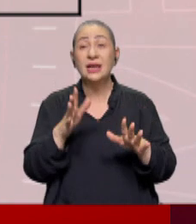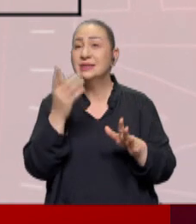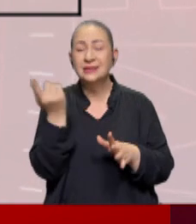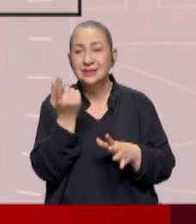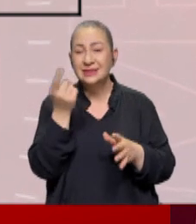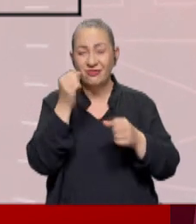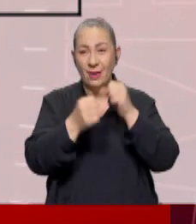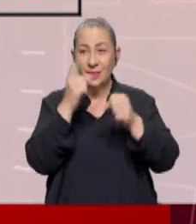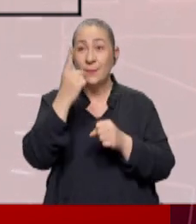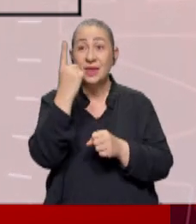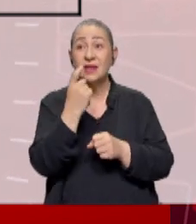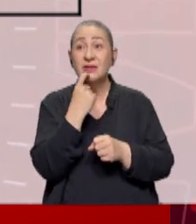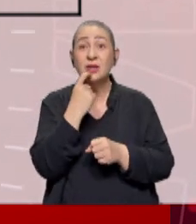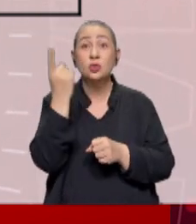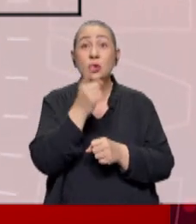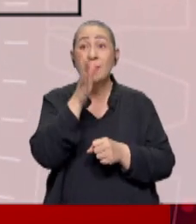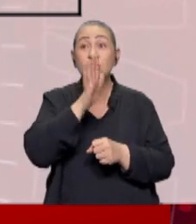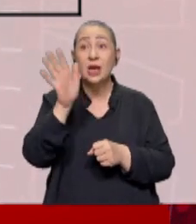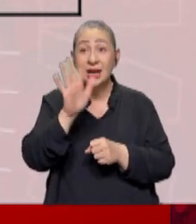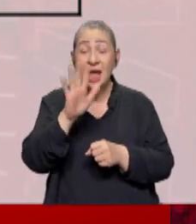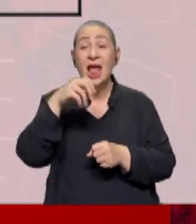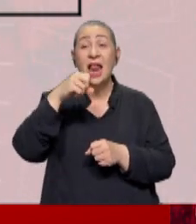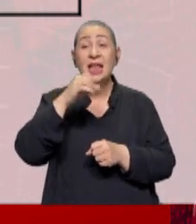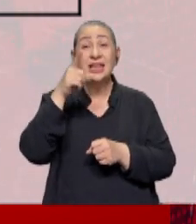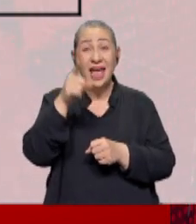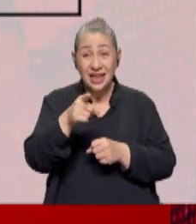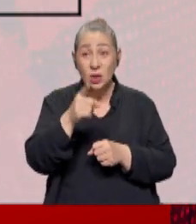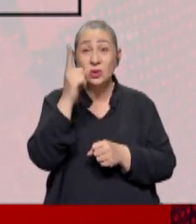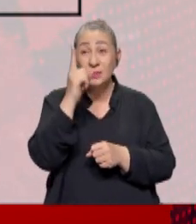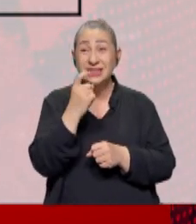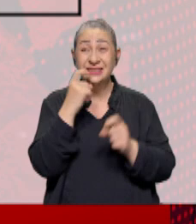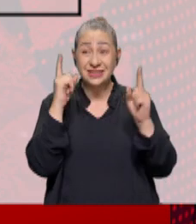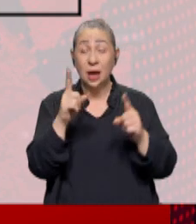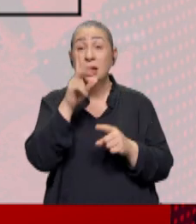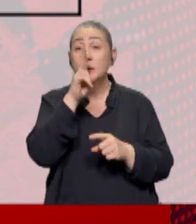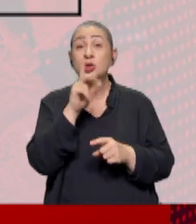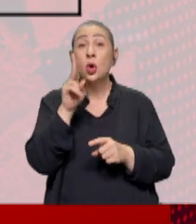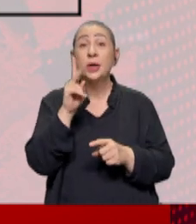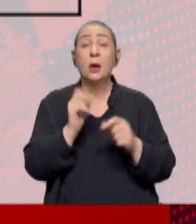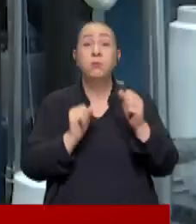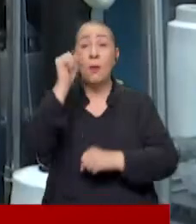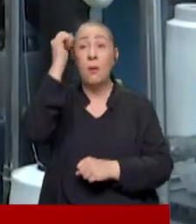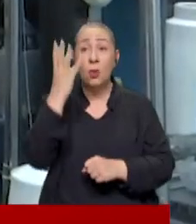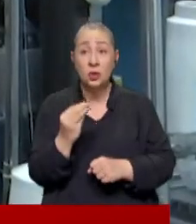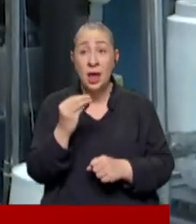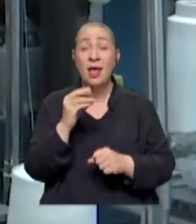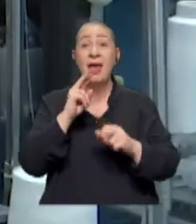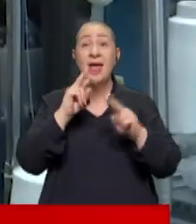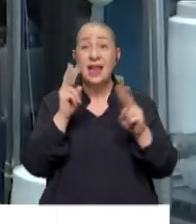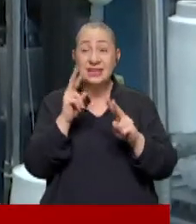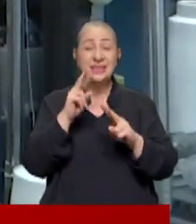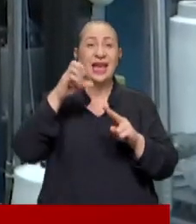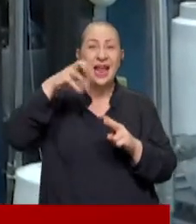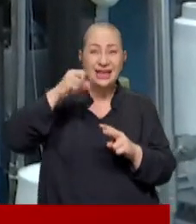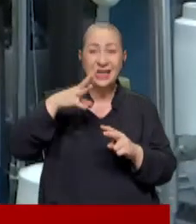tarifesi sanayide bir yılda %550, elektrik tarifesi de %212 artmış oldu. Enerji gibi ona